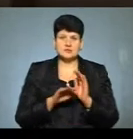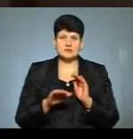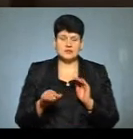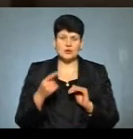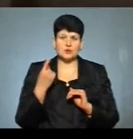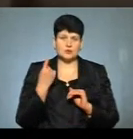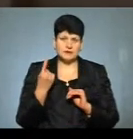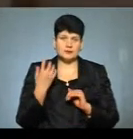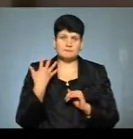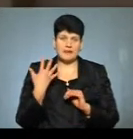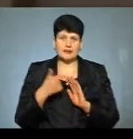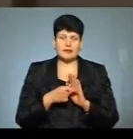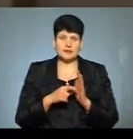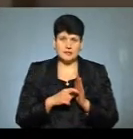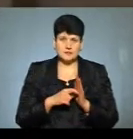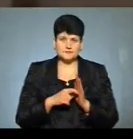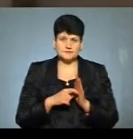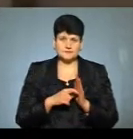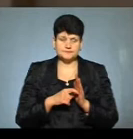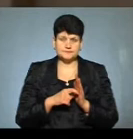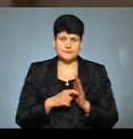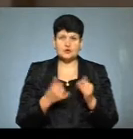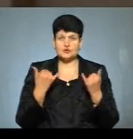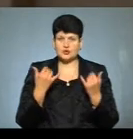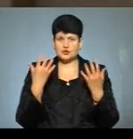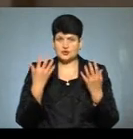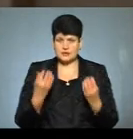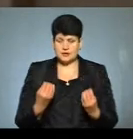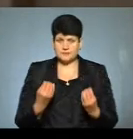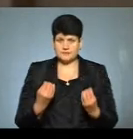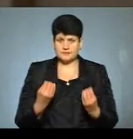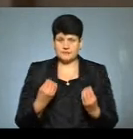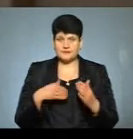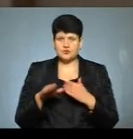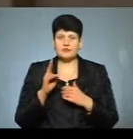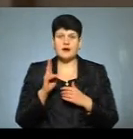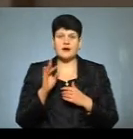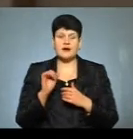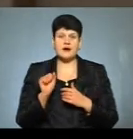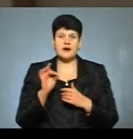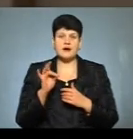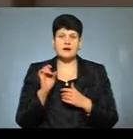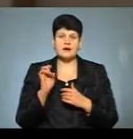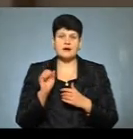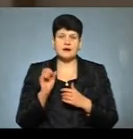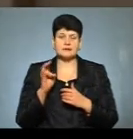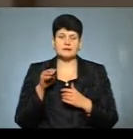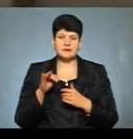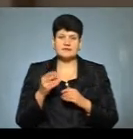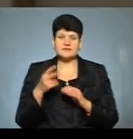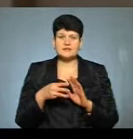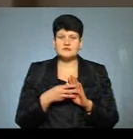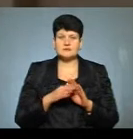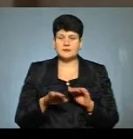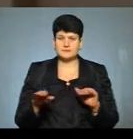один п'ятий клас з сьогоднішнього дня пішов на карантин, з 28